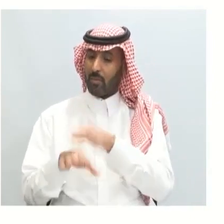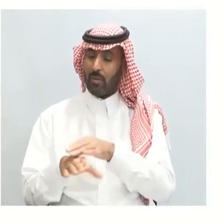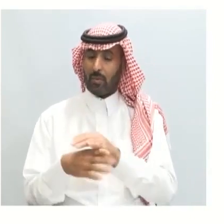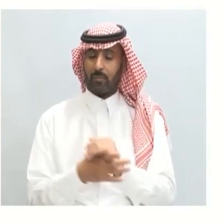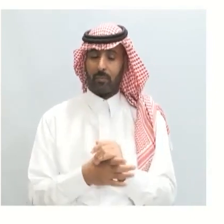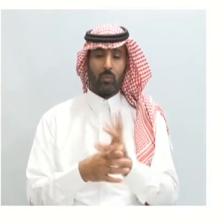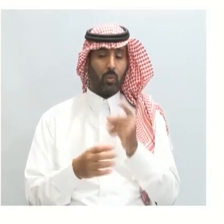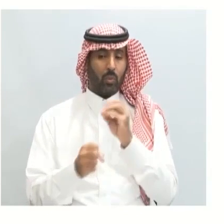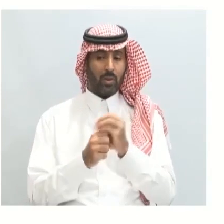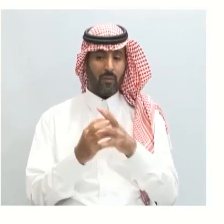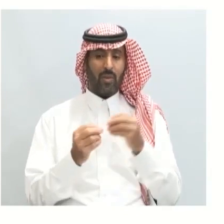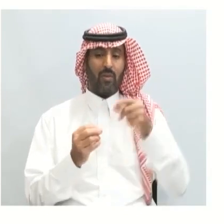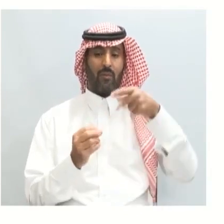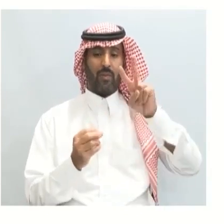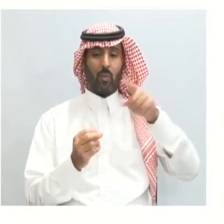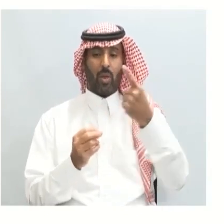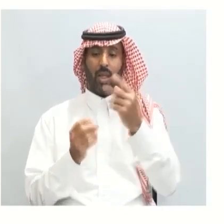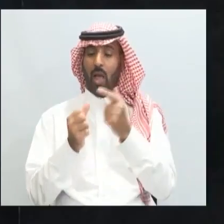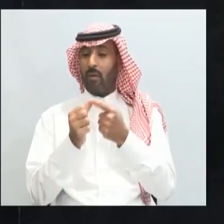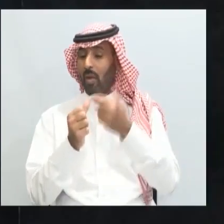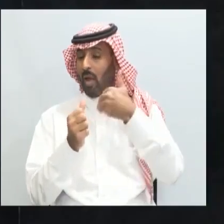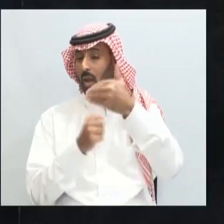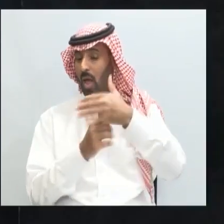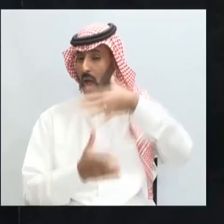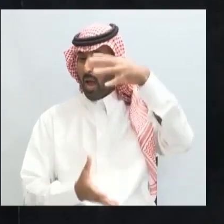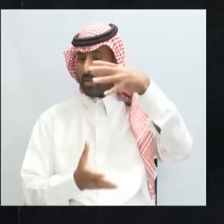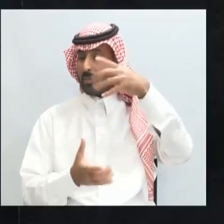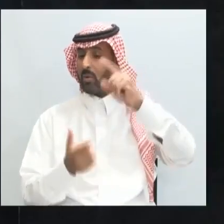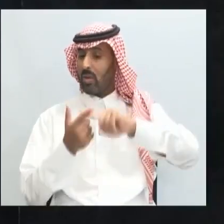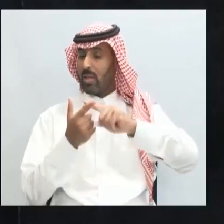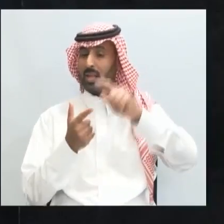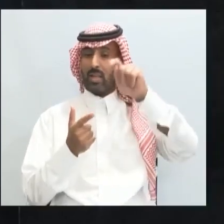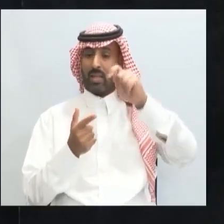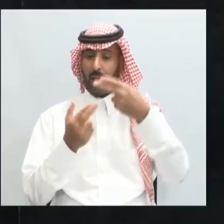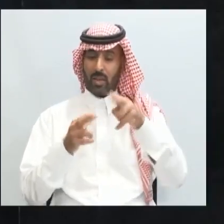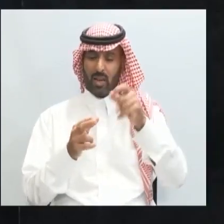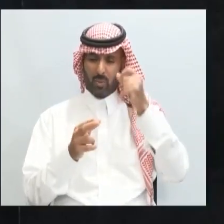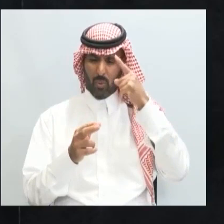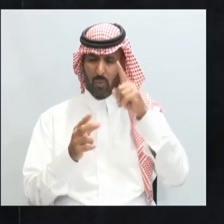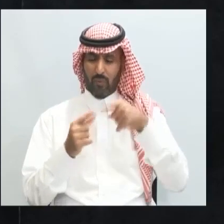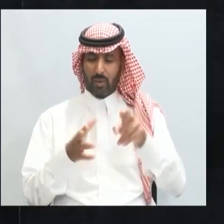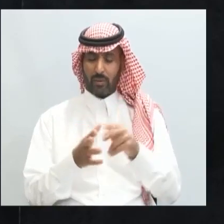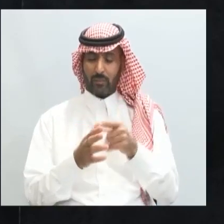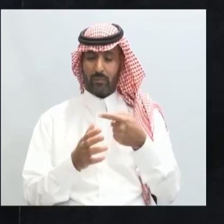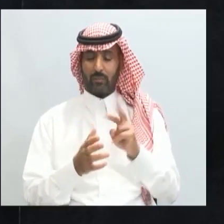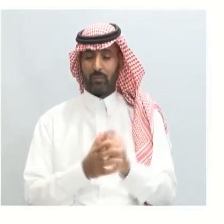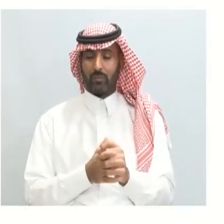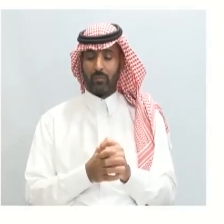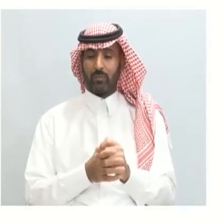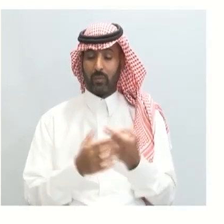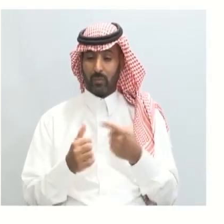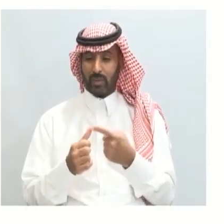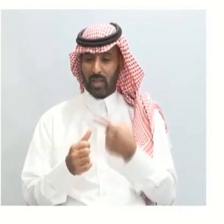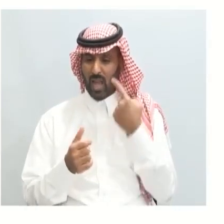ايضا ماذا تعني الفي 1 وماذا تعني التي 1 تعني الحجم ودرجه الحراره الابتدائيه احسنتم الفي 2 والتي 2